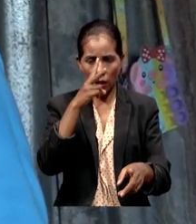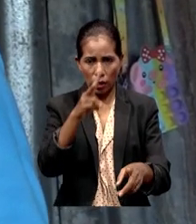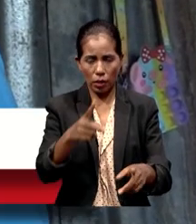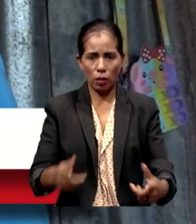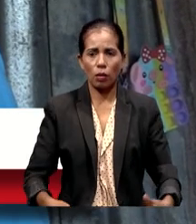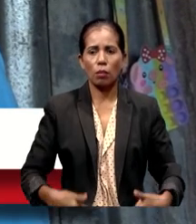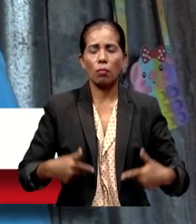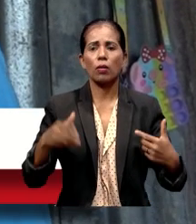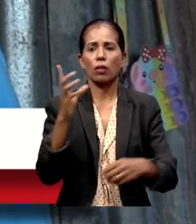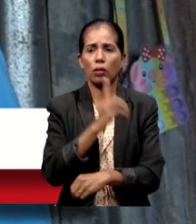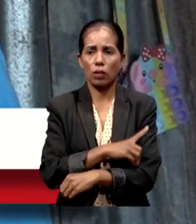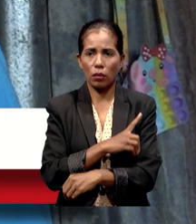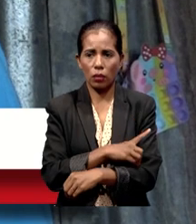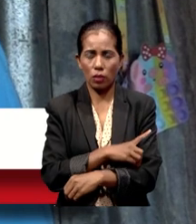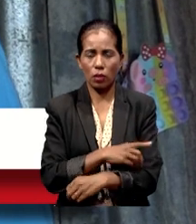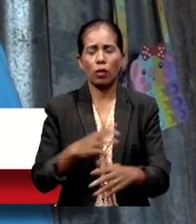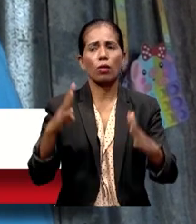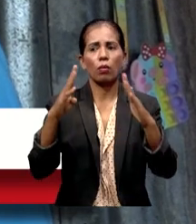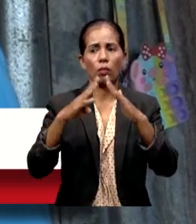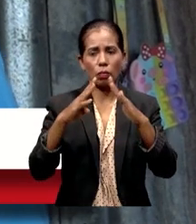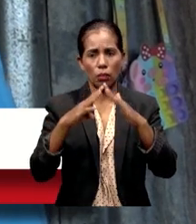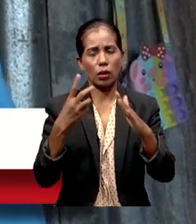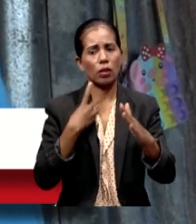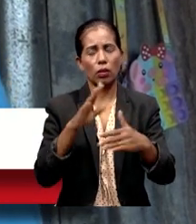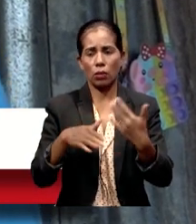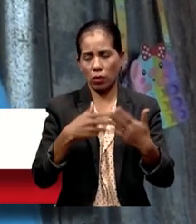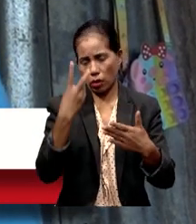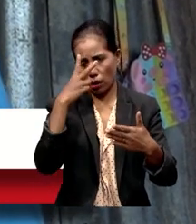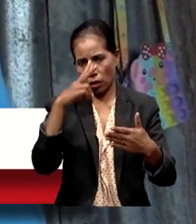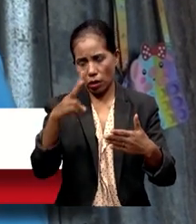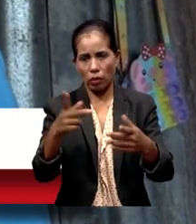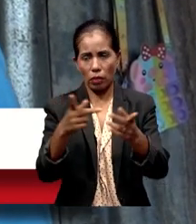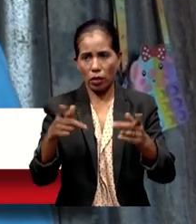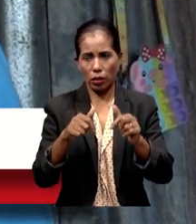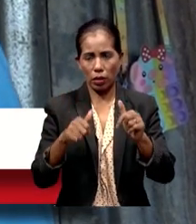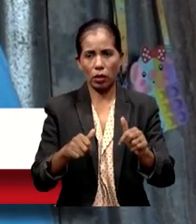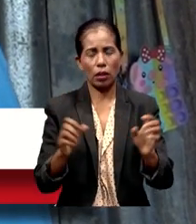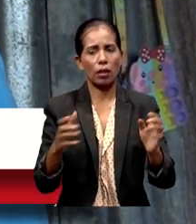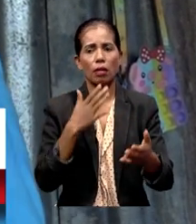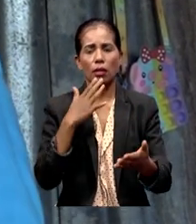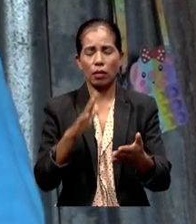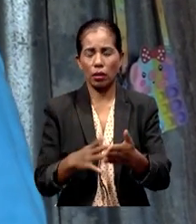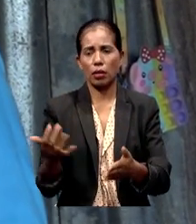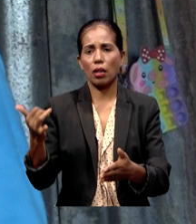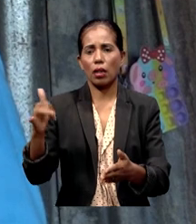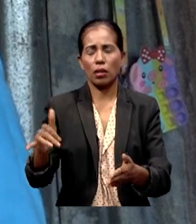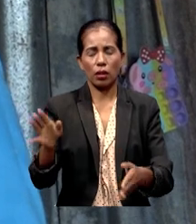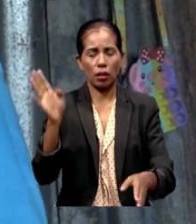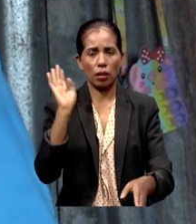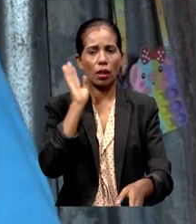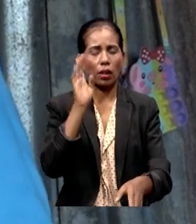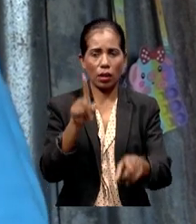moris lor loro konisan uma ita hutu hare kata kavita sauni dane la dignu basira liliu aling ke kuang nai